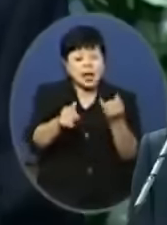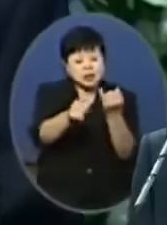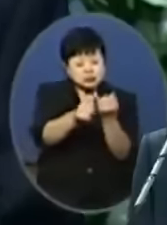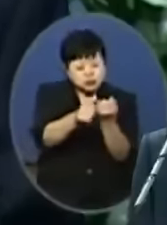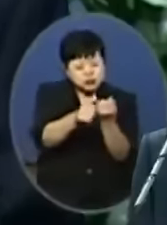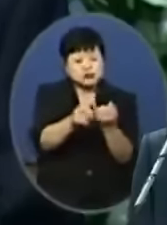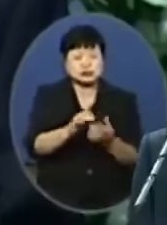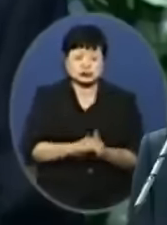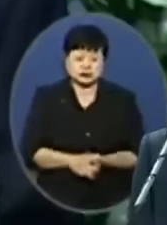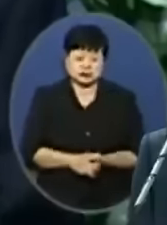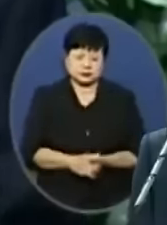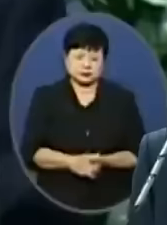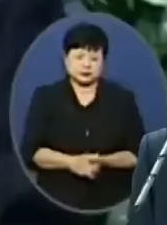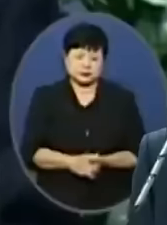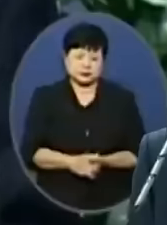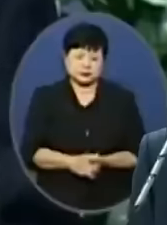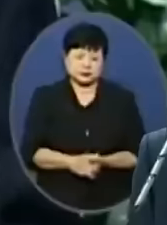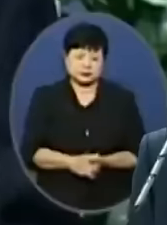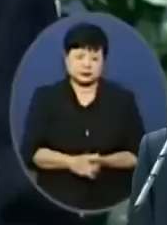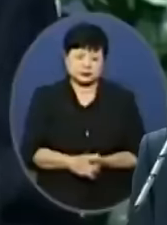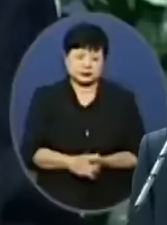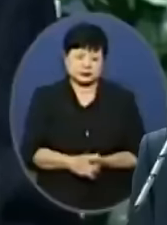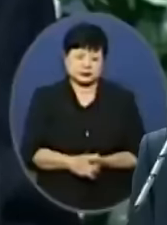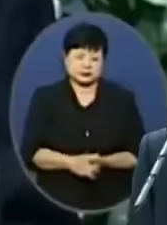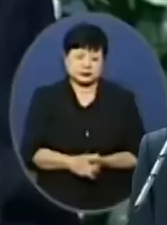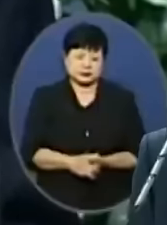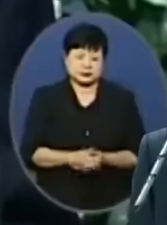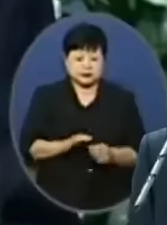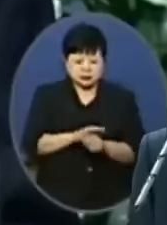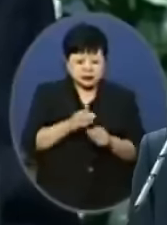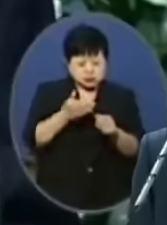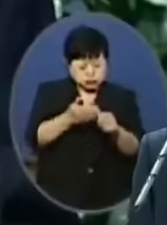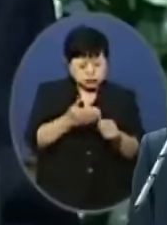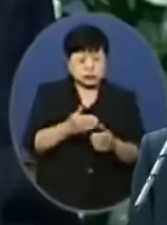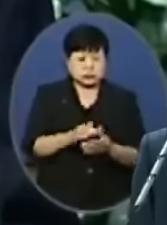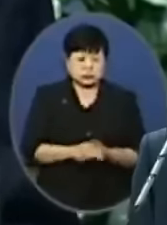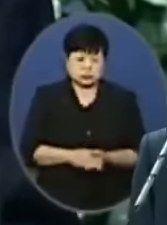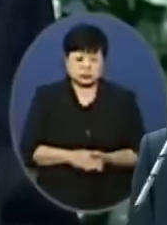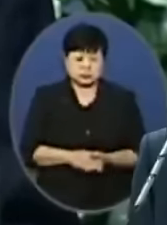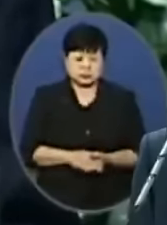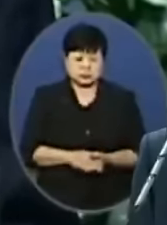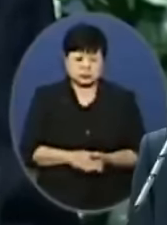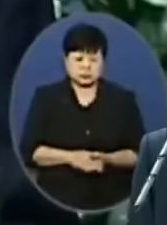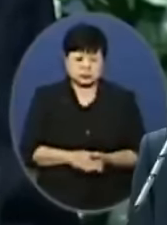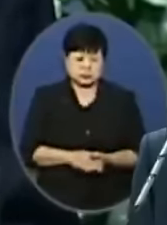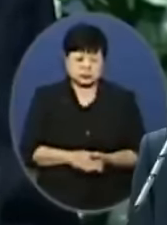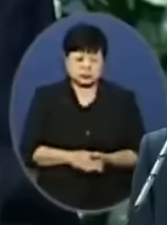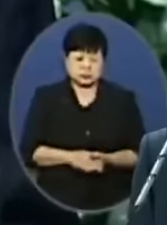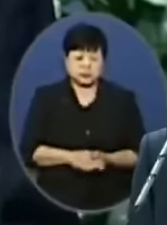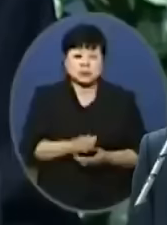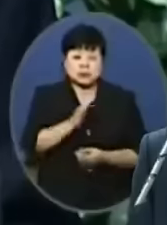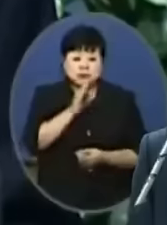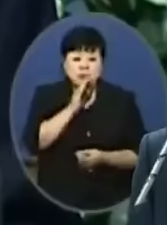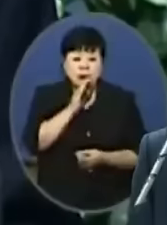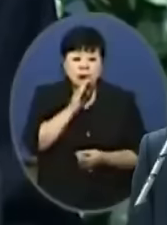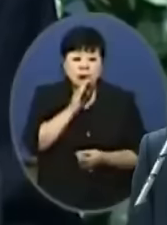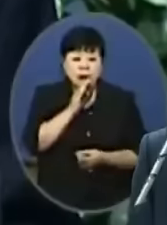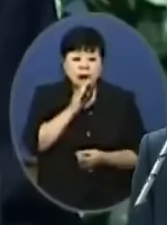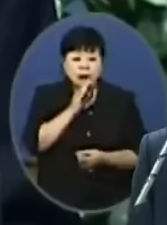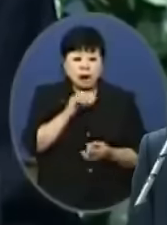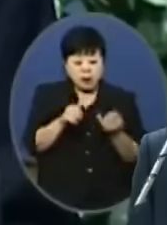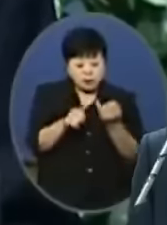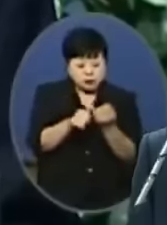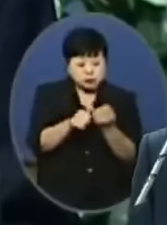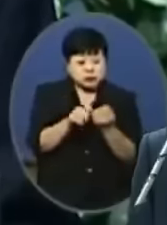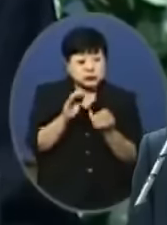부부입니다. 부부라고 하면 의뢰의 사랑하면 산다고 생각하지 않습니까? 그러나 실제로